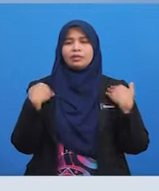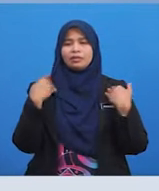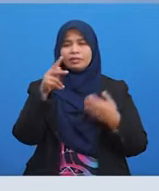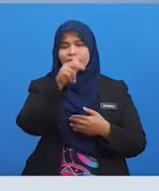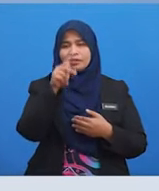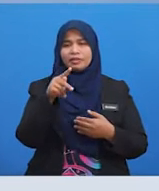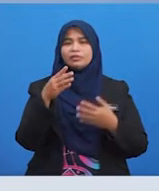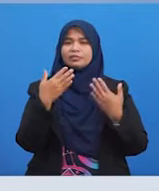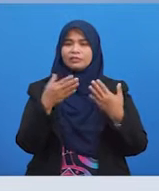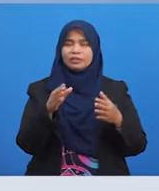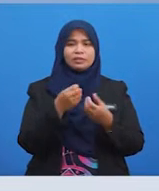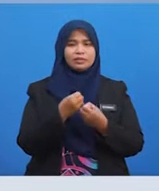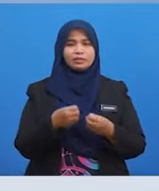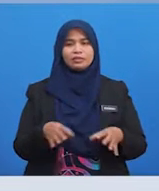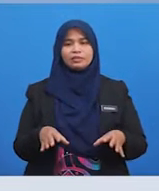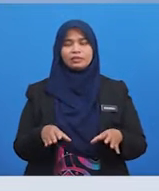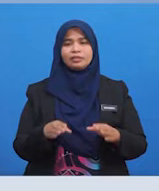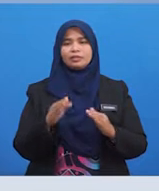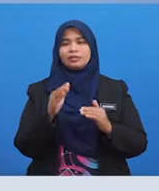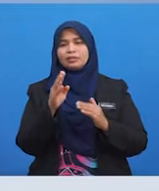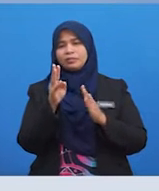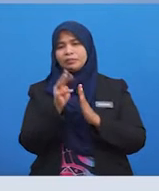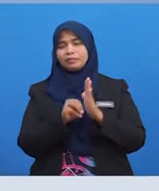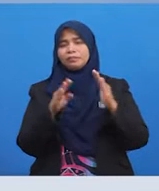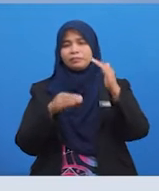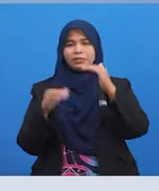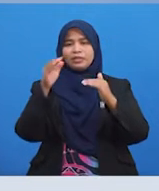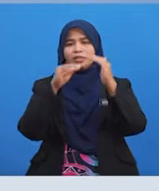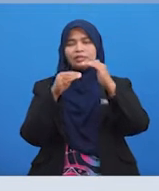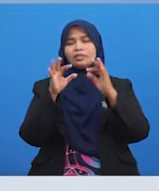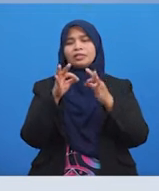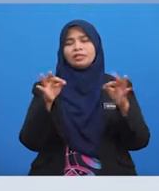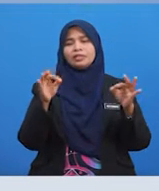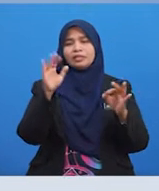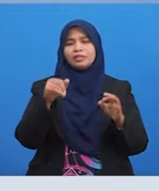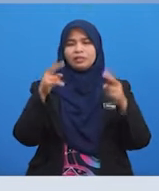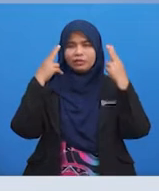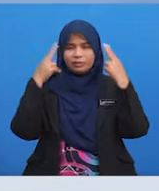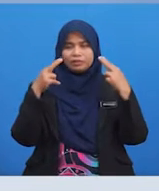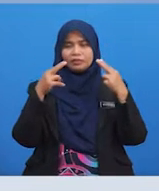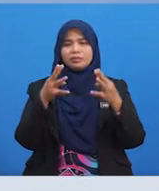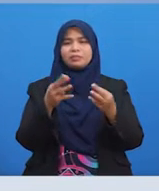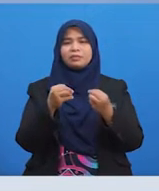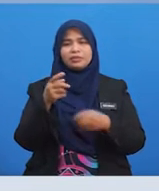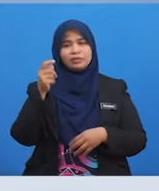adakah sudah selesai membina ayat yang ustazah minta